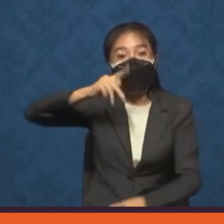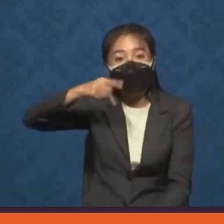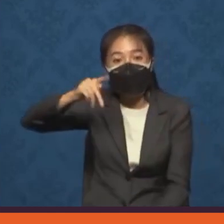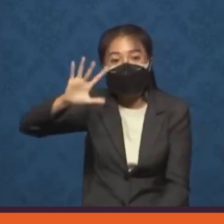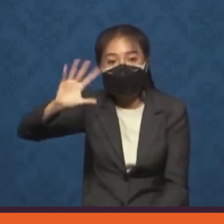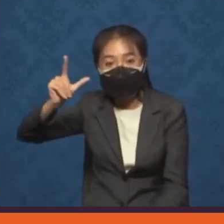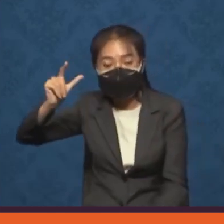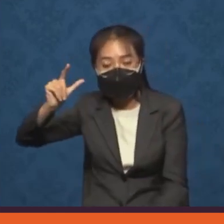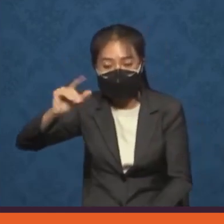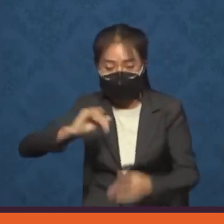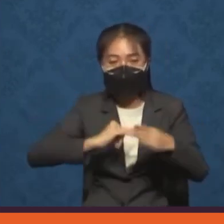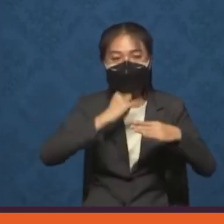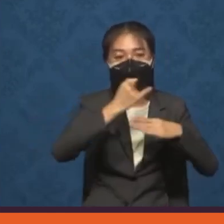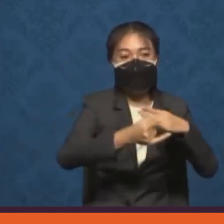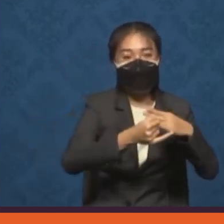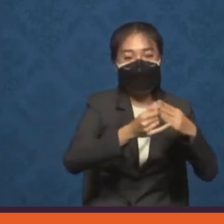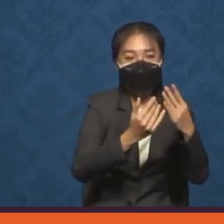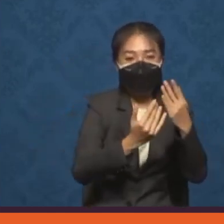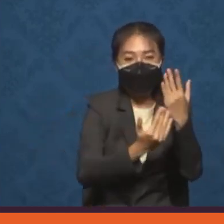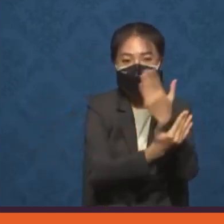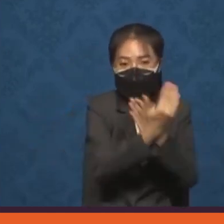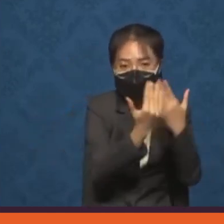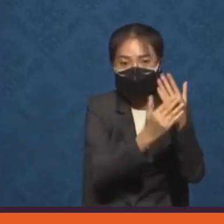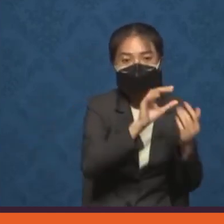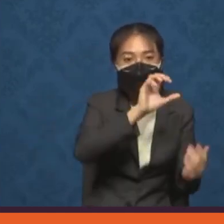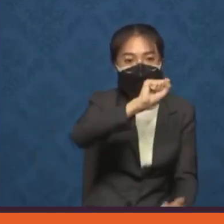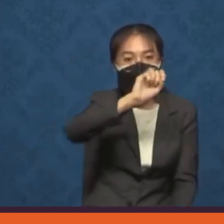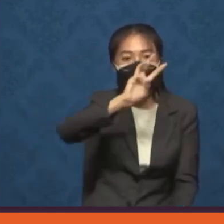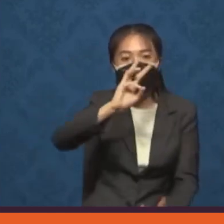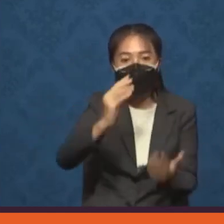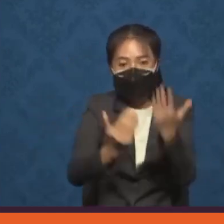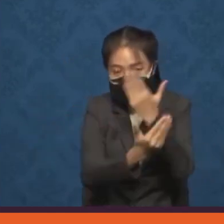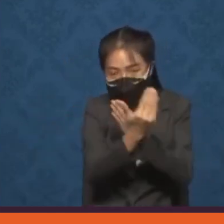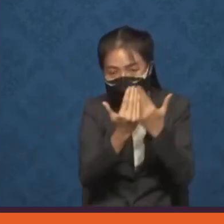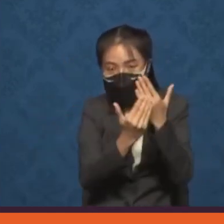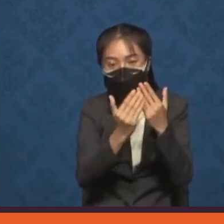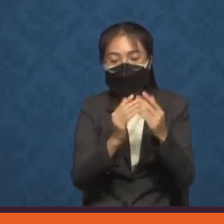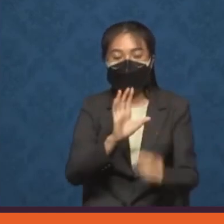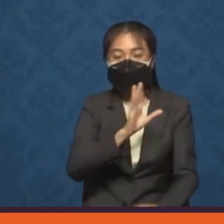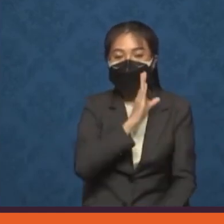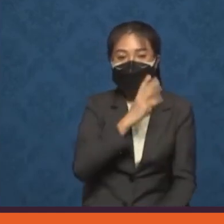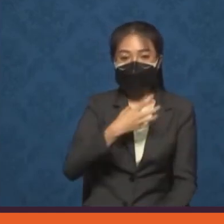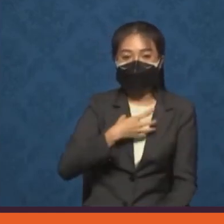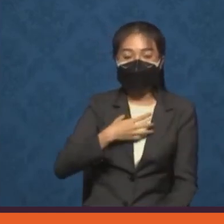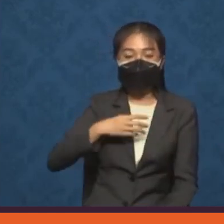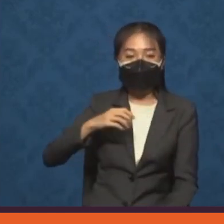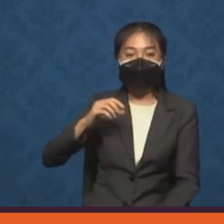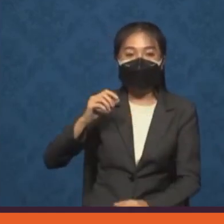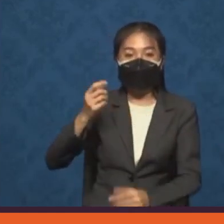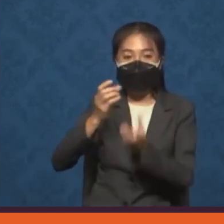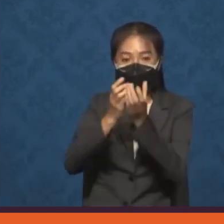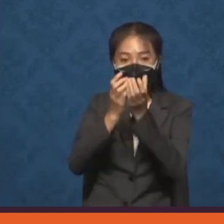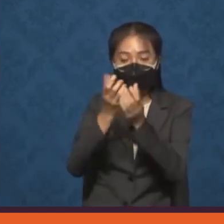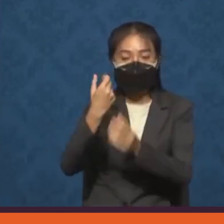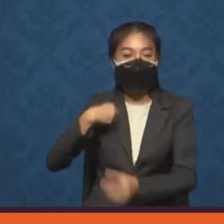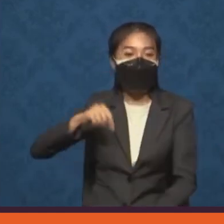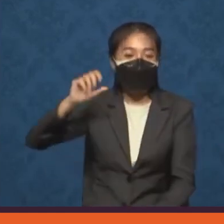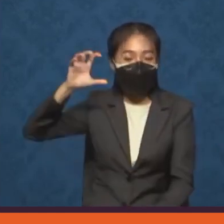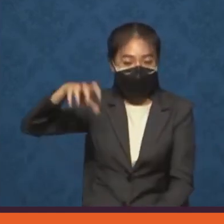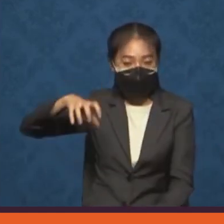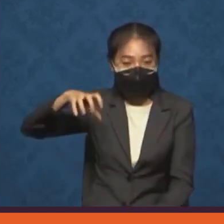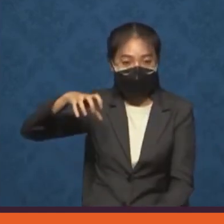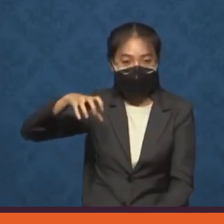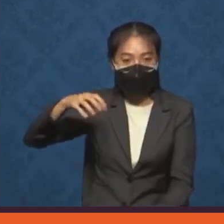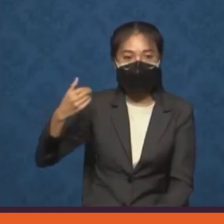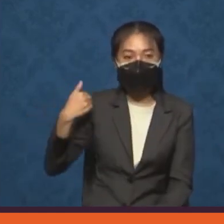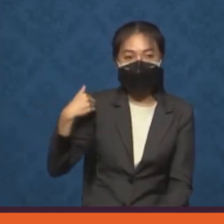ดเนี้ยผมเห็นว่าเพื่อให้ศาลได้เข้ามามีบทบาทตรงนี้มากขึ้นเนี่ยองค์คณะถอดถอนบรรดาองค์กรอิสระเนี่ยก็ให้ศาลฎี